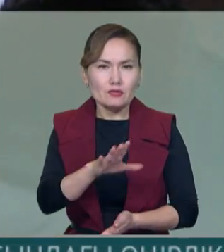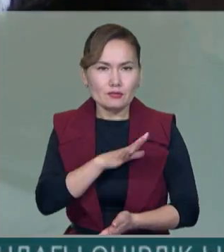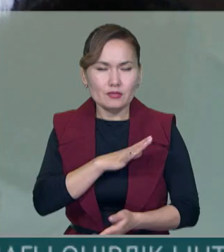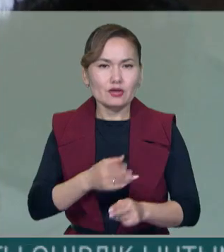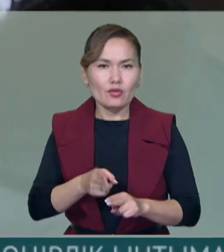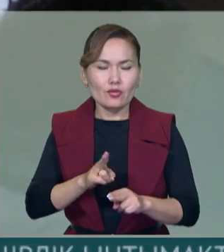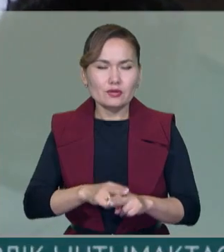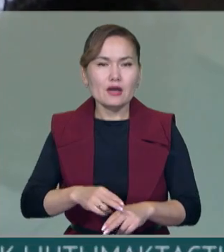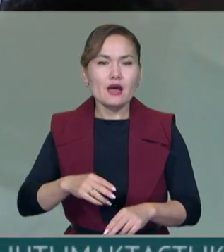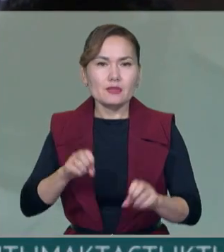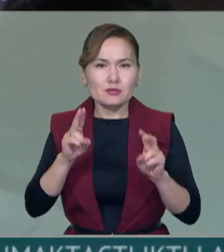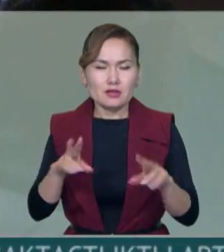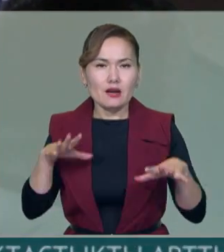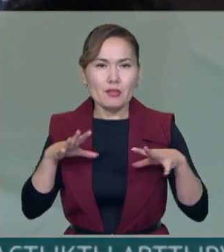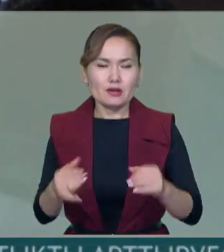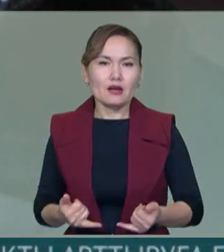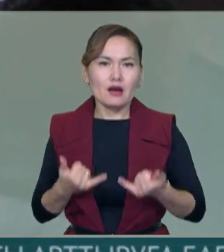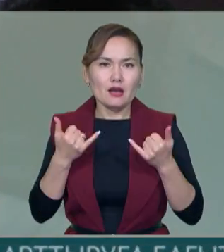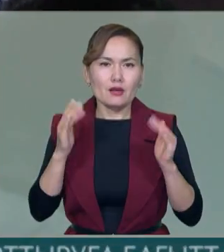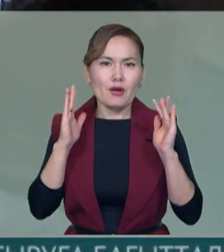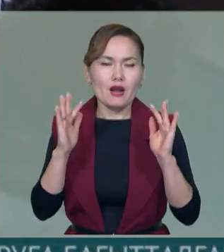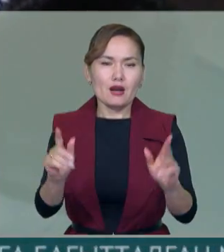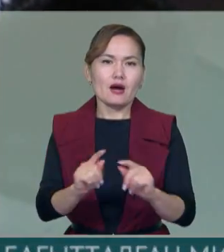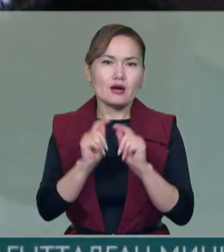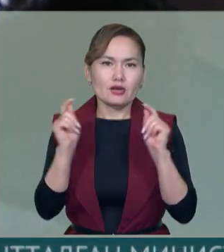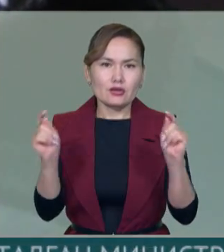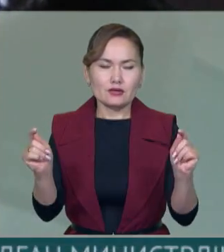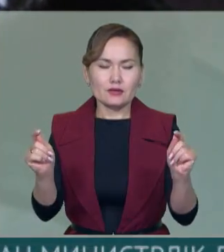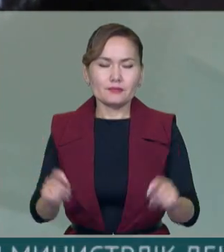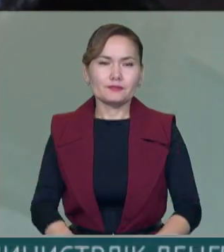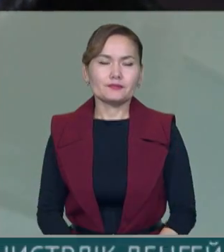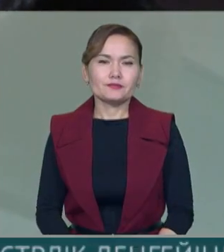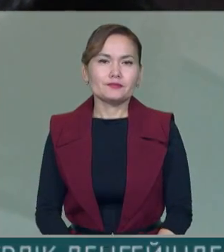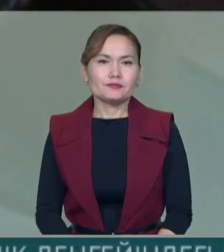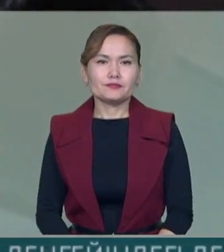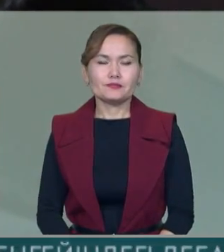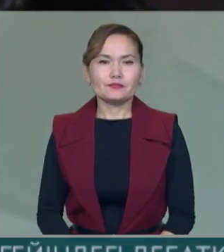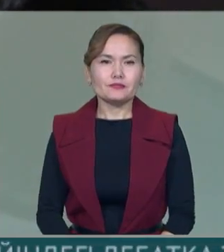жүректерінің қуанышыменен, жаңағы бір мақтаныш сезімменен айтып жүретіндей қылып